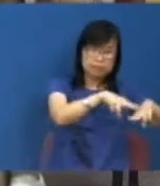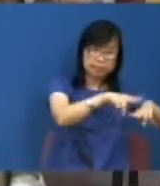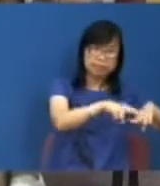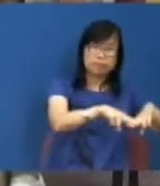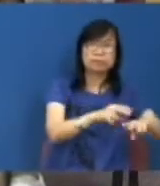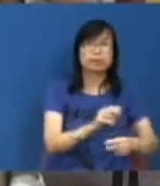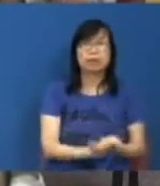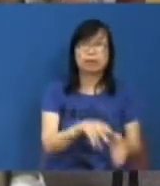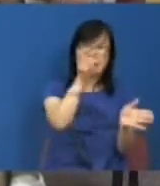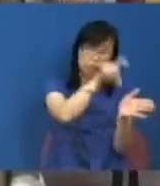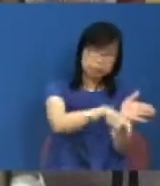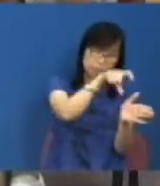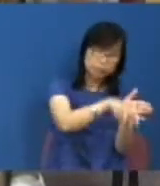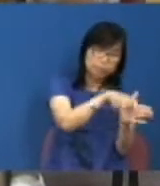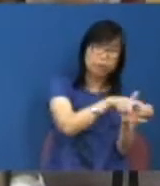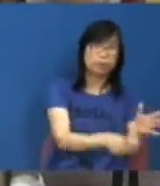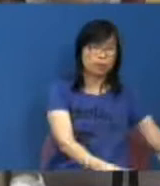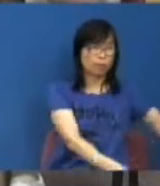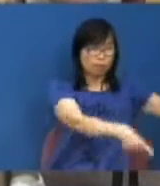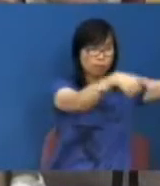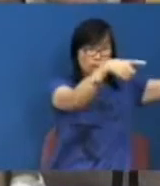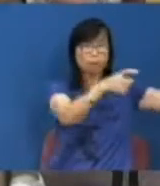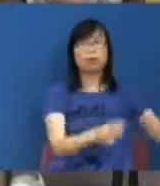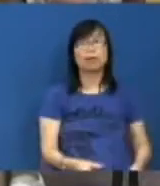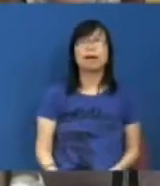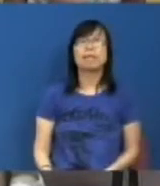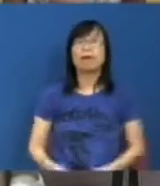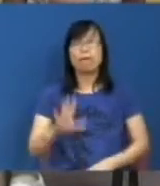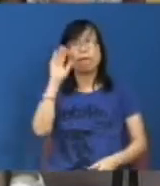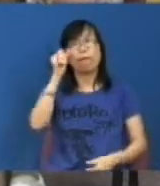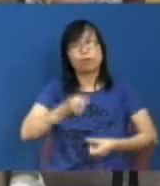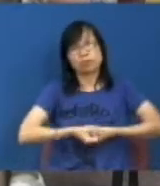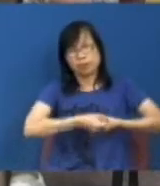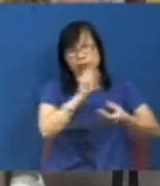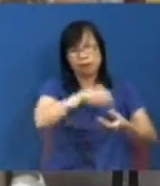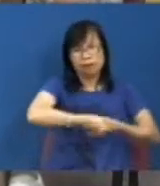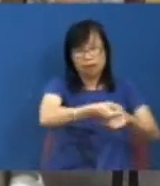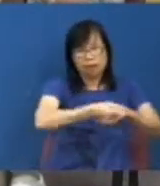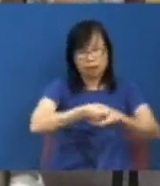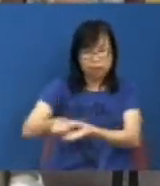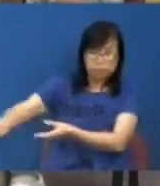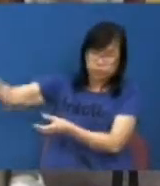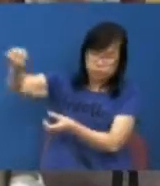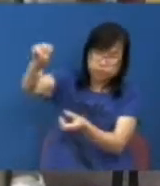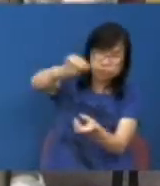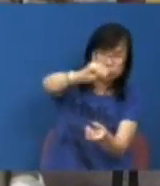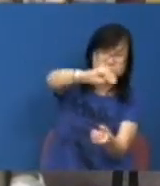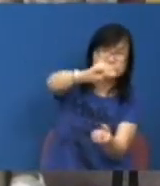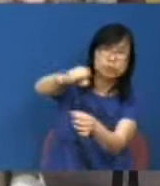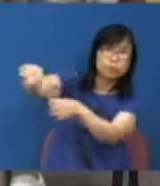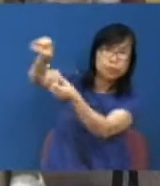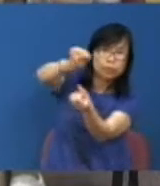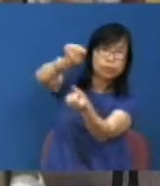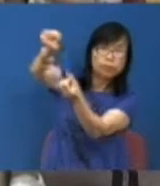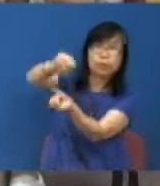一個即係儲水缸嚇，咁然後我哋做翻林花，或者譬如我曾經去過 洗嘢嘅 洗地啊、洗車